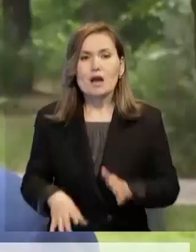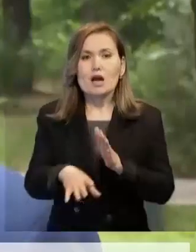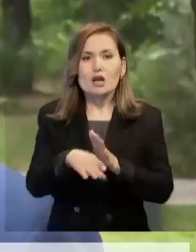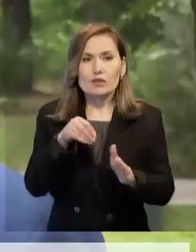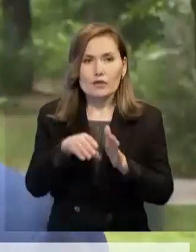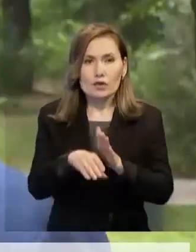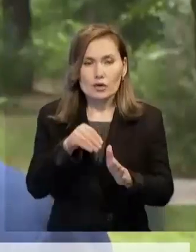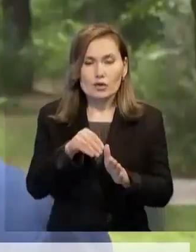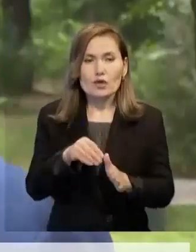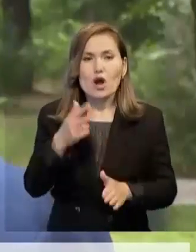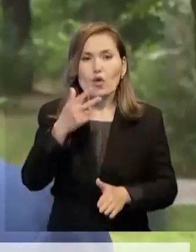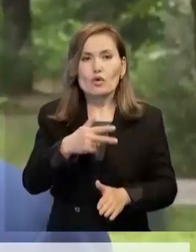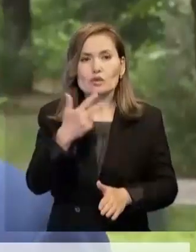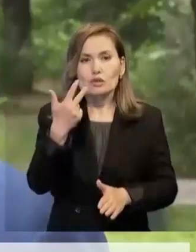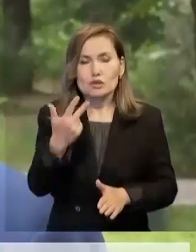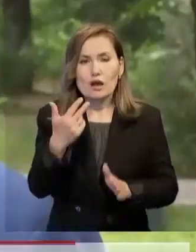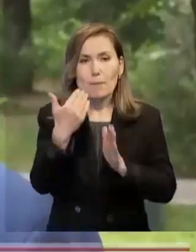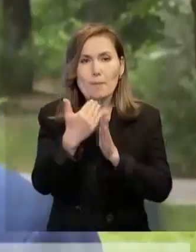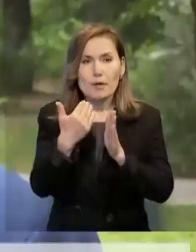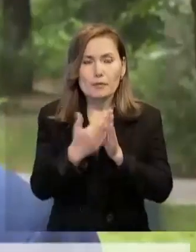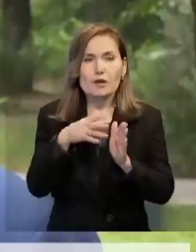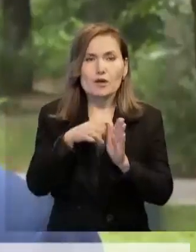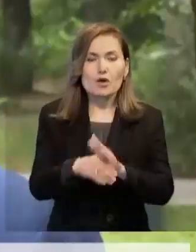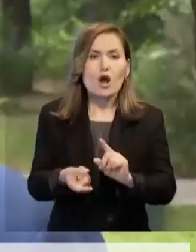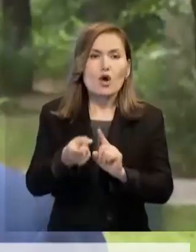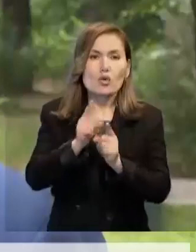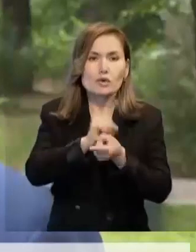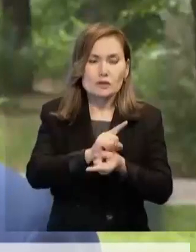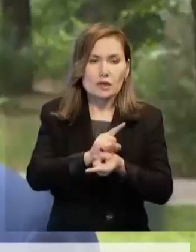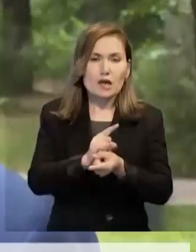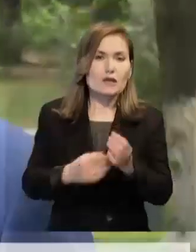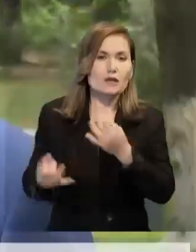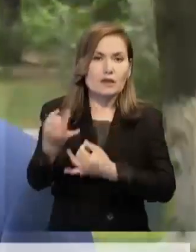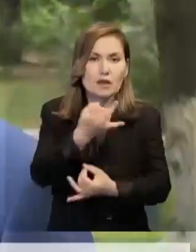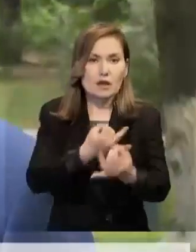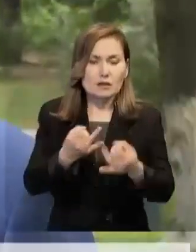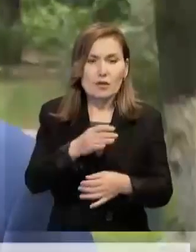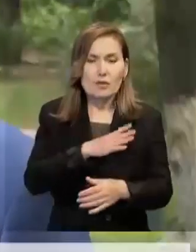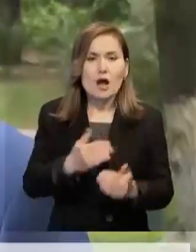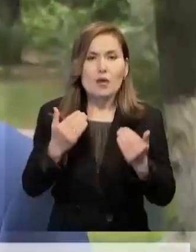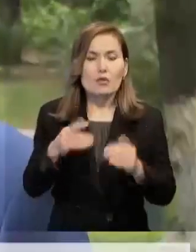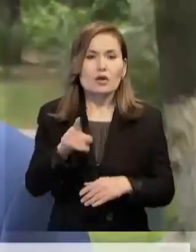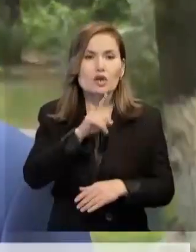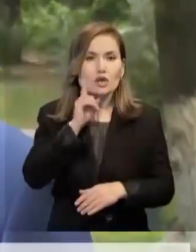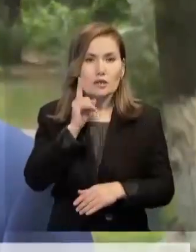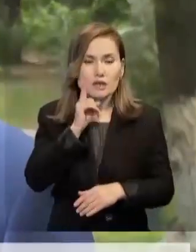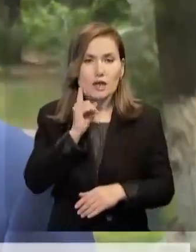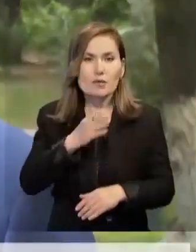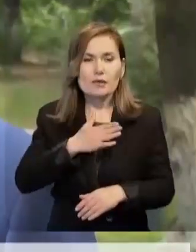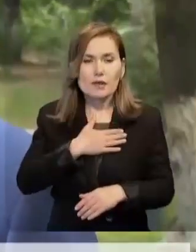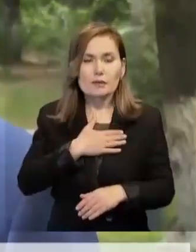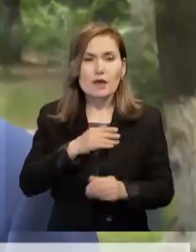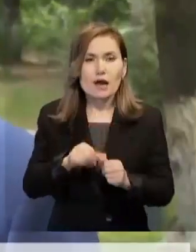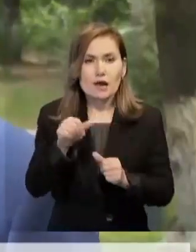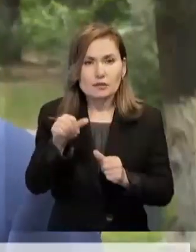Referendumdagı 33 baptan turatın özgörüske taldaular jasadı. Bugünkü bizdin jastarımız